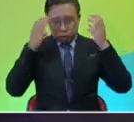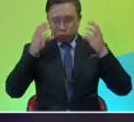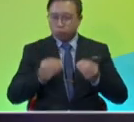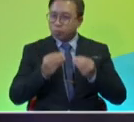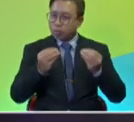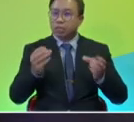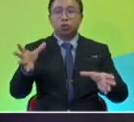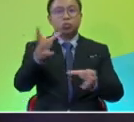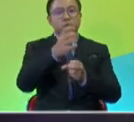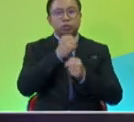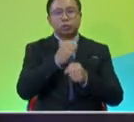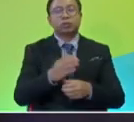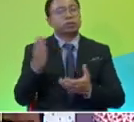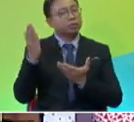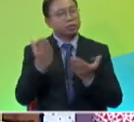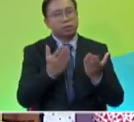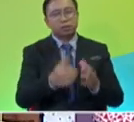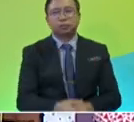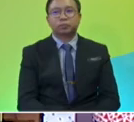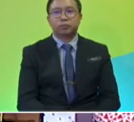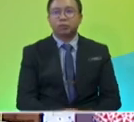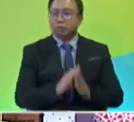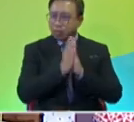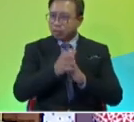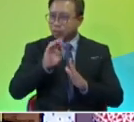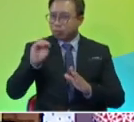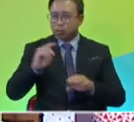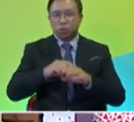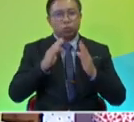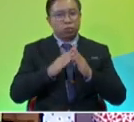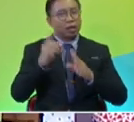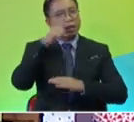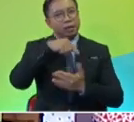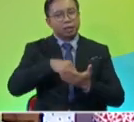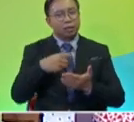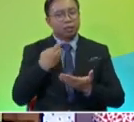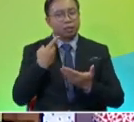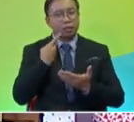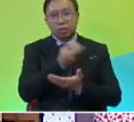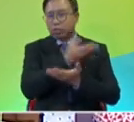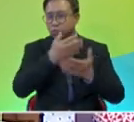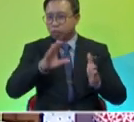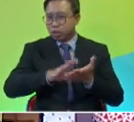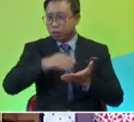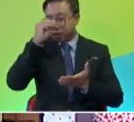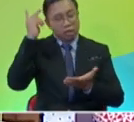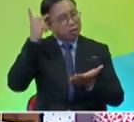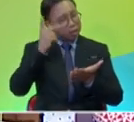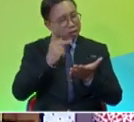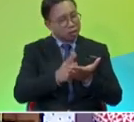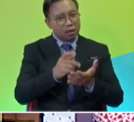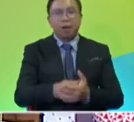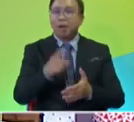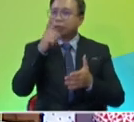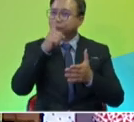sedikit rumusan silakan Cikgu boleh Irfan jadi muri-murid dekat rumah sana hari in kita dah belajar kita dah mengenal a